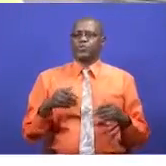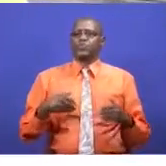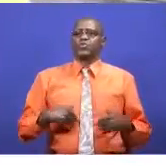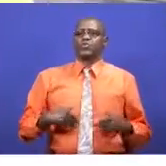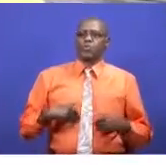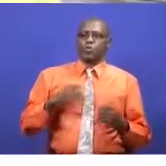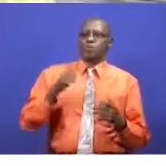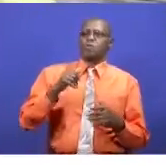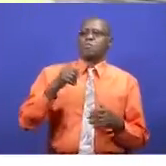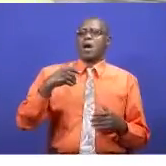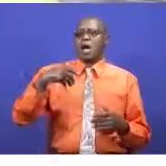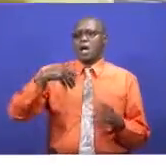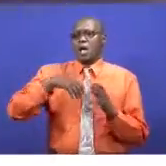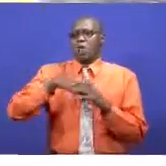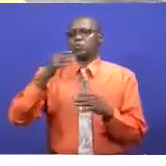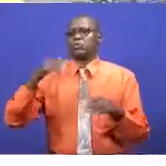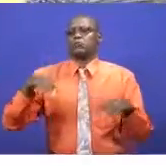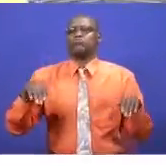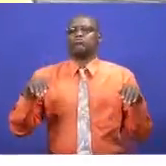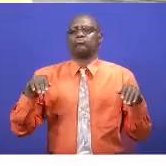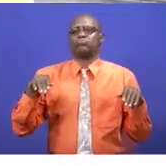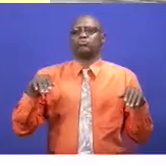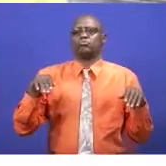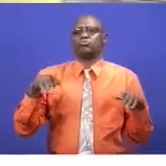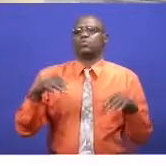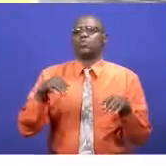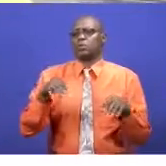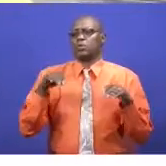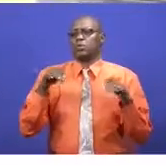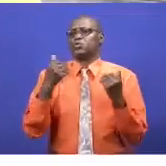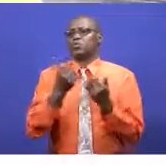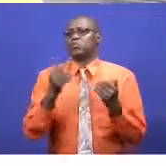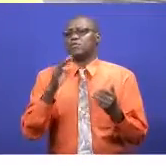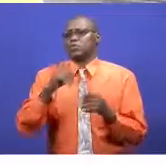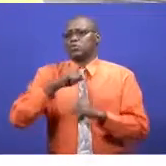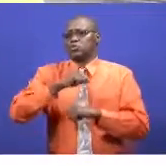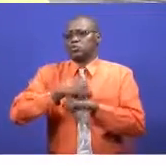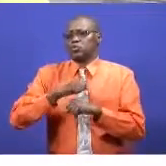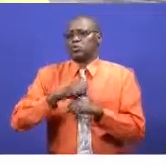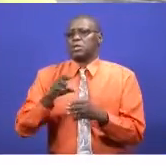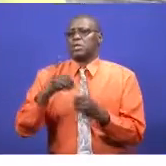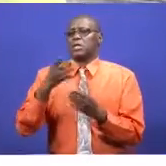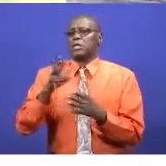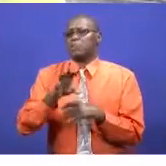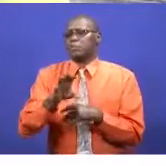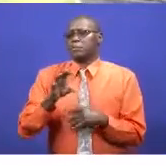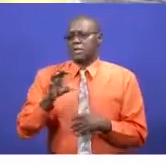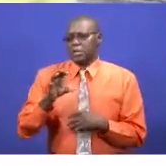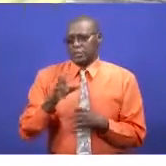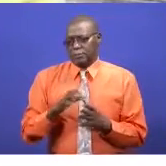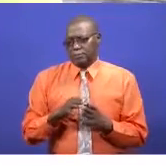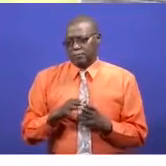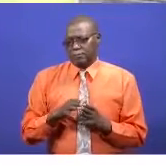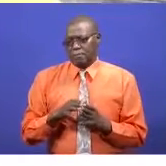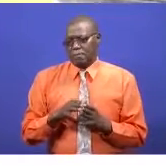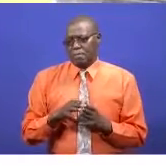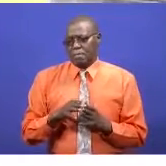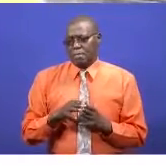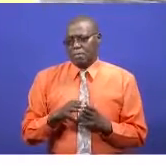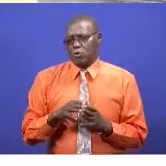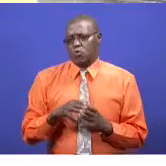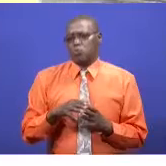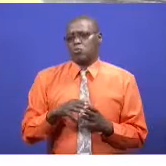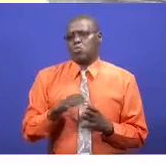kukaa indo, wanangojea hao watoto wakitoka kwa shule, wanawapatia mimba, unakuta mtoto wa miaka 9 ako na